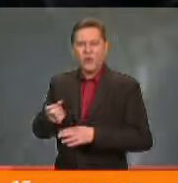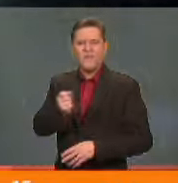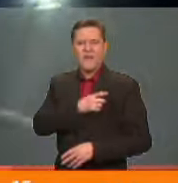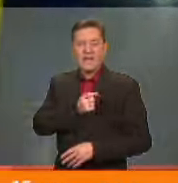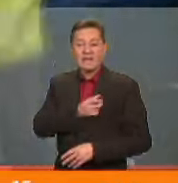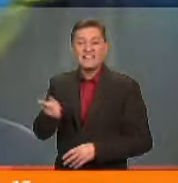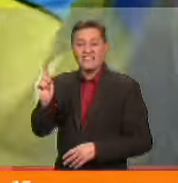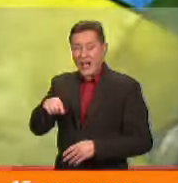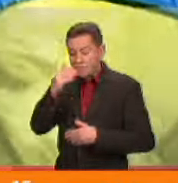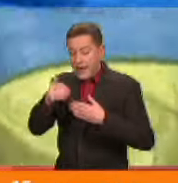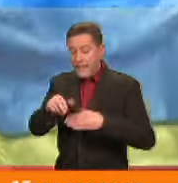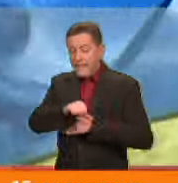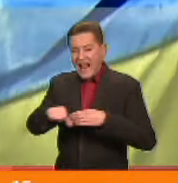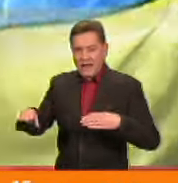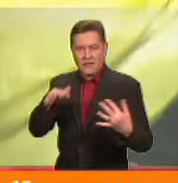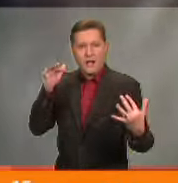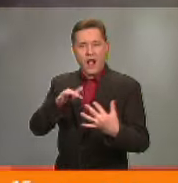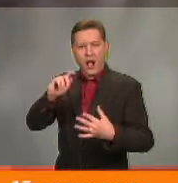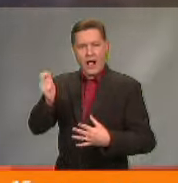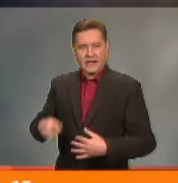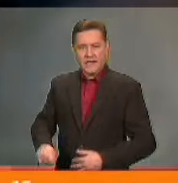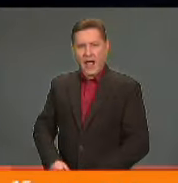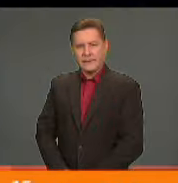и даже на линии огня.